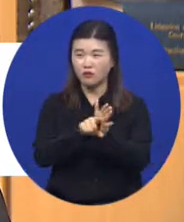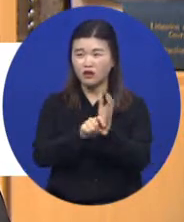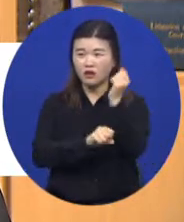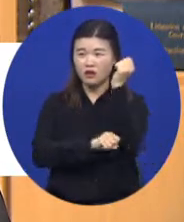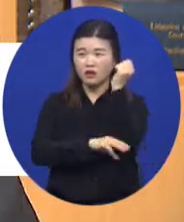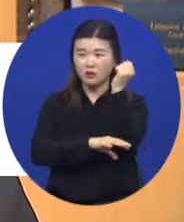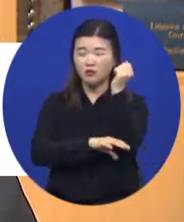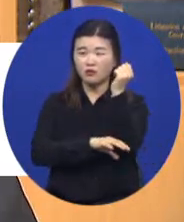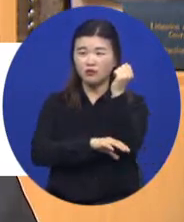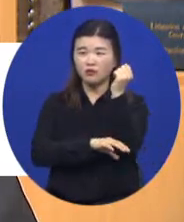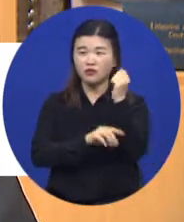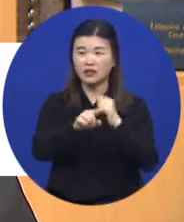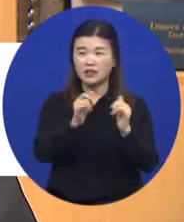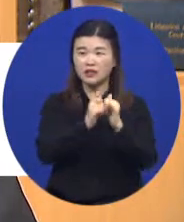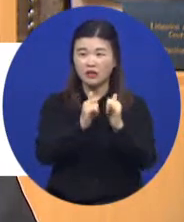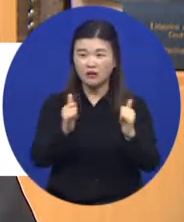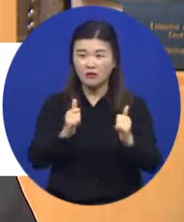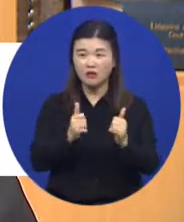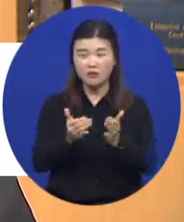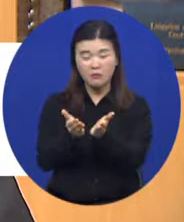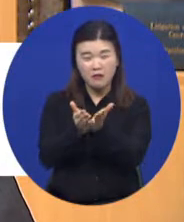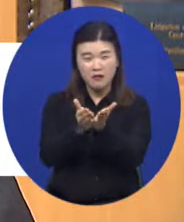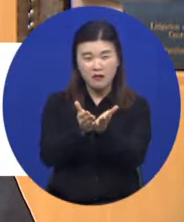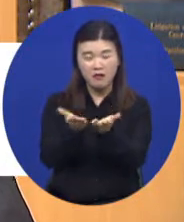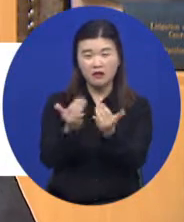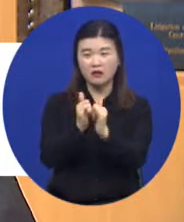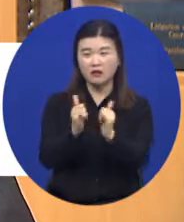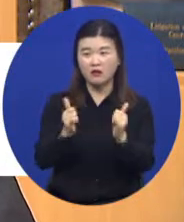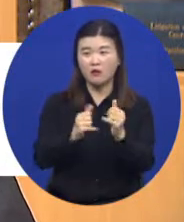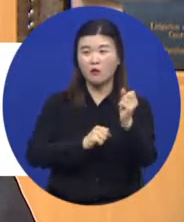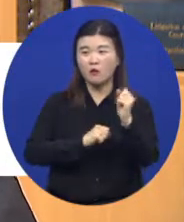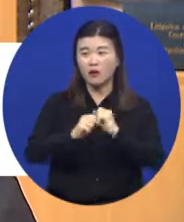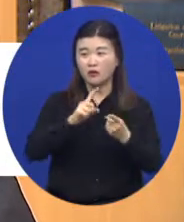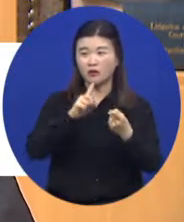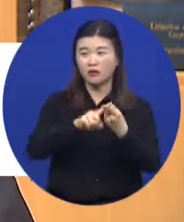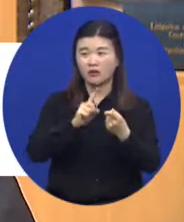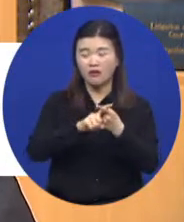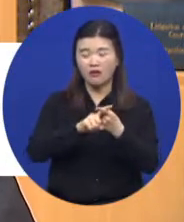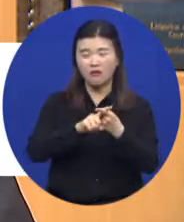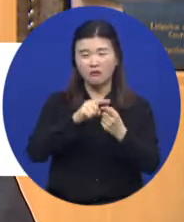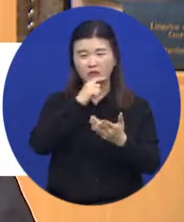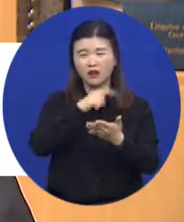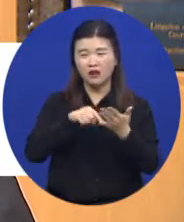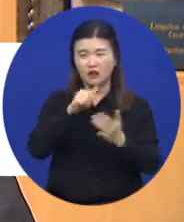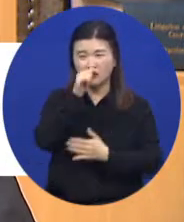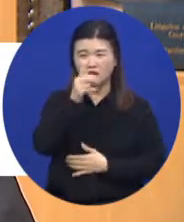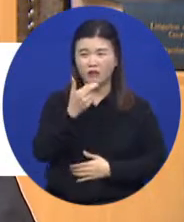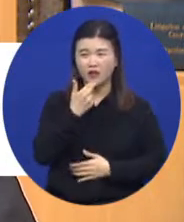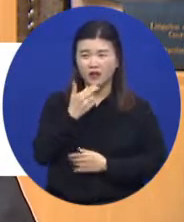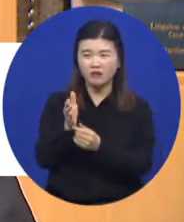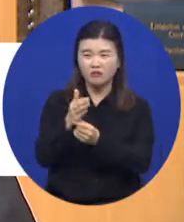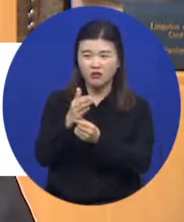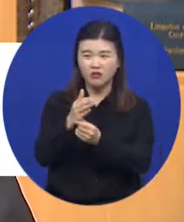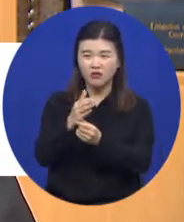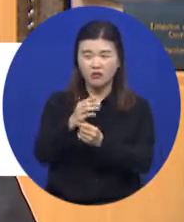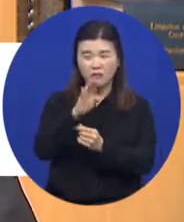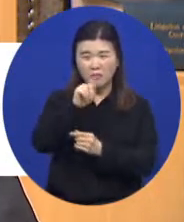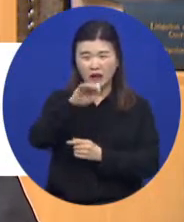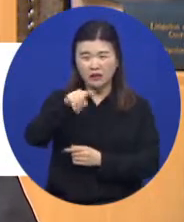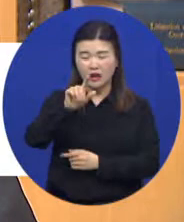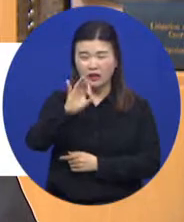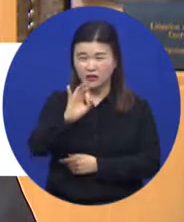기본 토대거든요. 그 사람이 그 어업행위 하는 활동에 해악을 미쳤는지, 잡는 물고기에 방사성